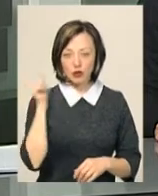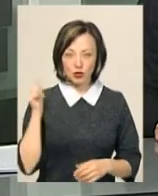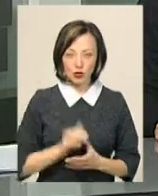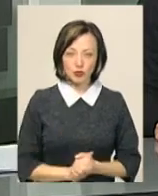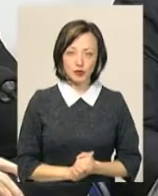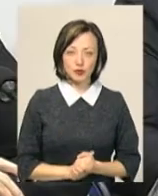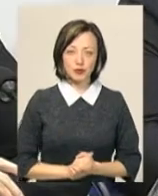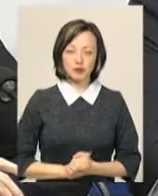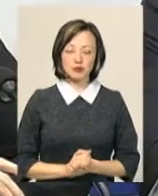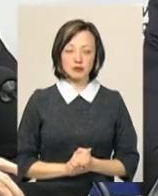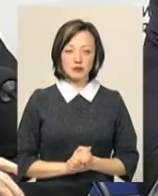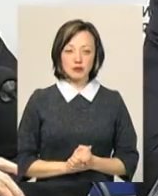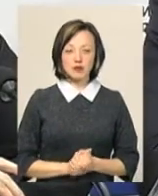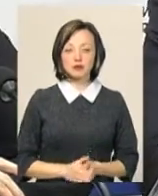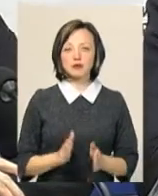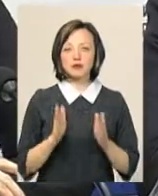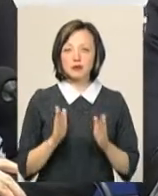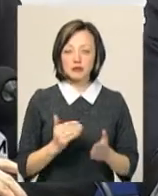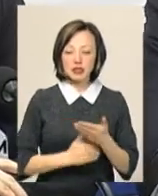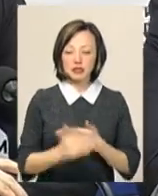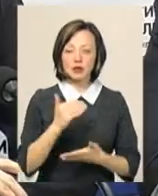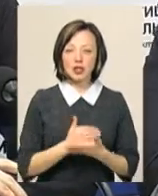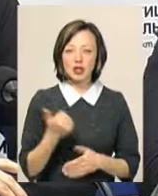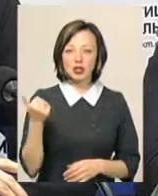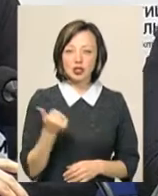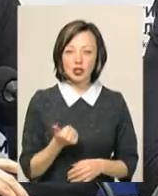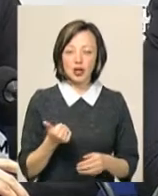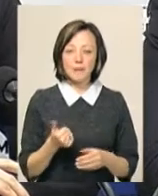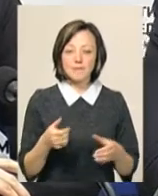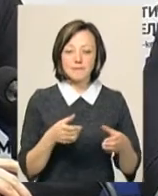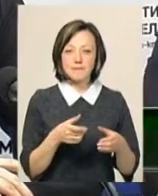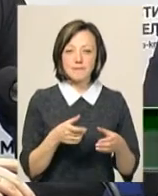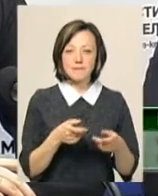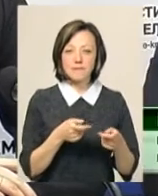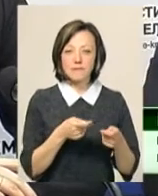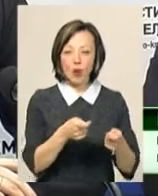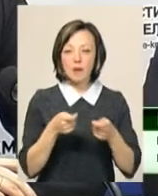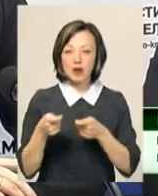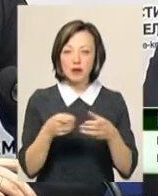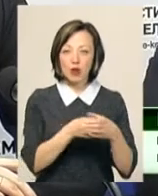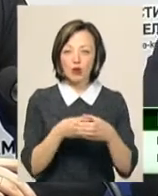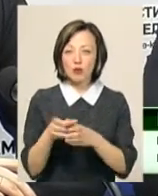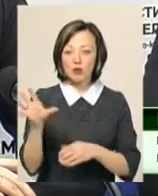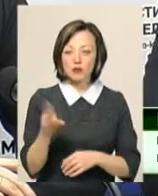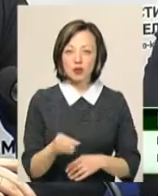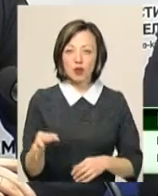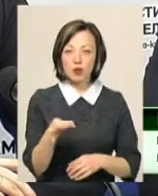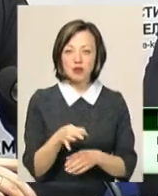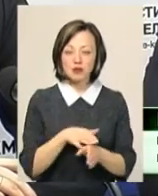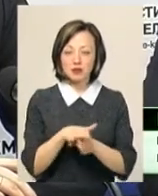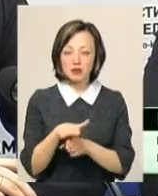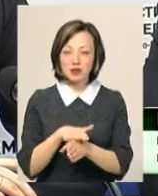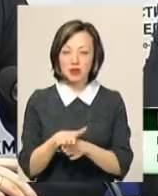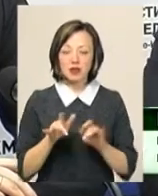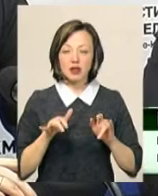року. Лише за останній тиждень мобільними групами по всій області було проведено ряд заходів